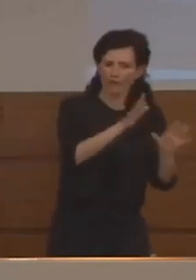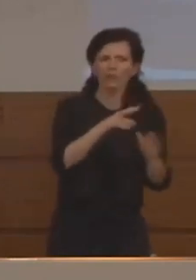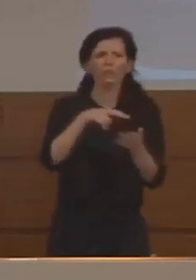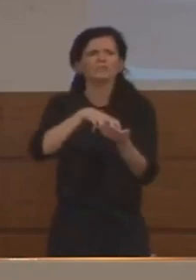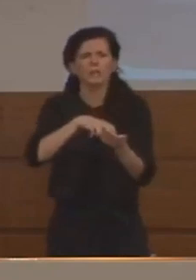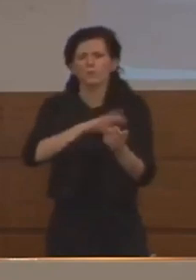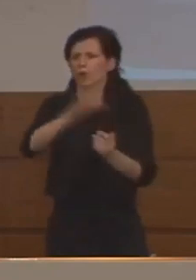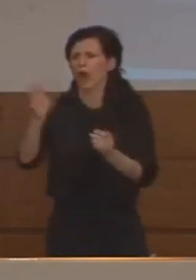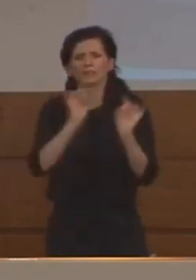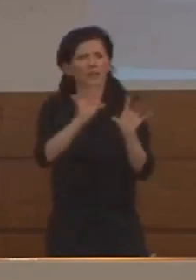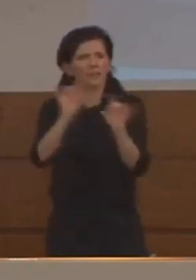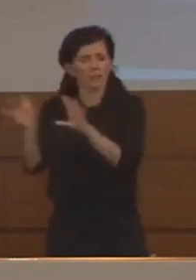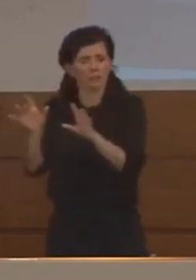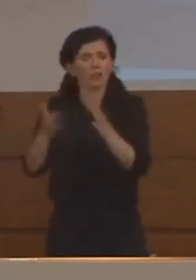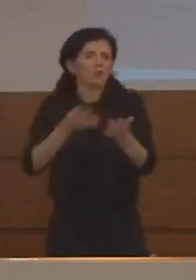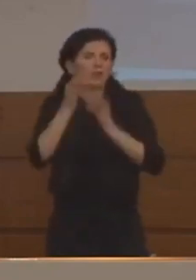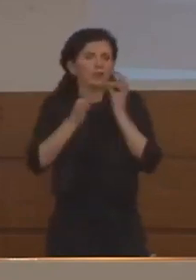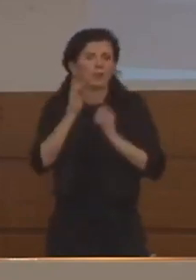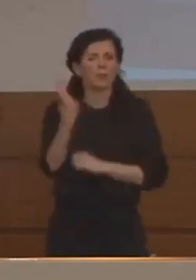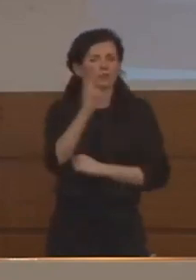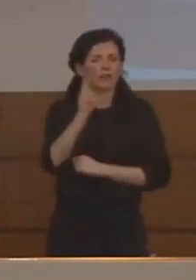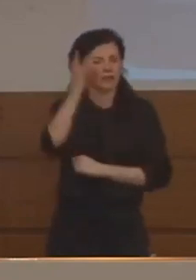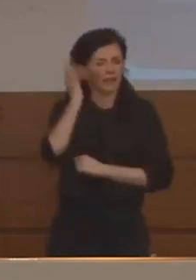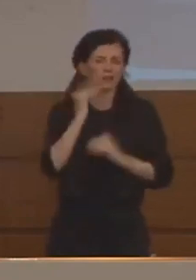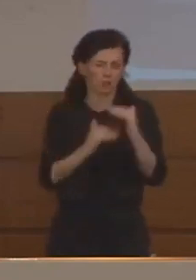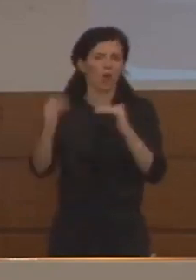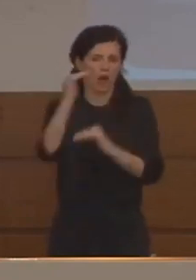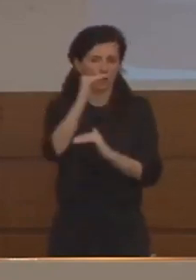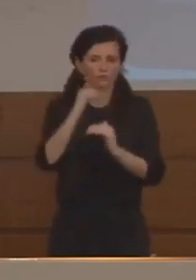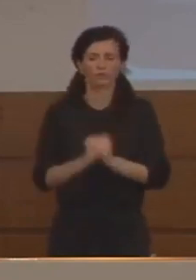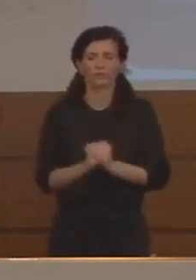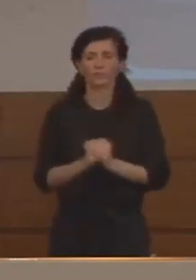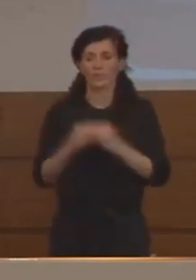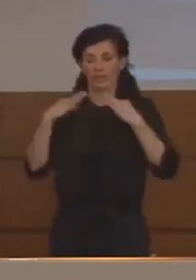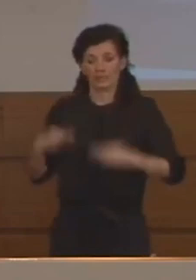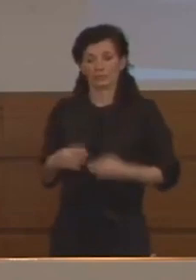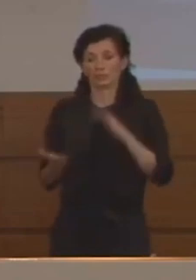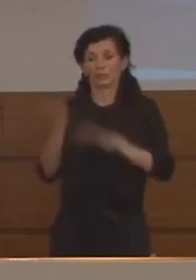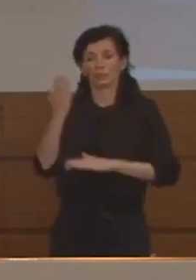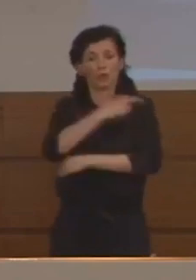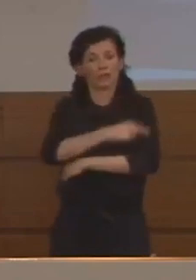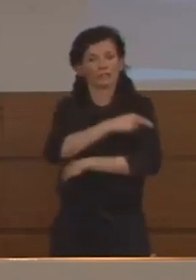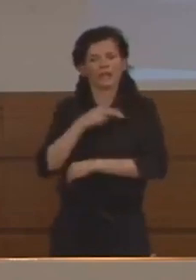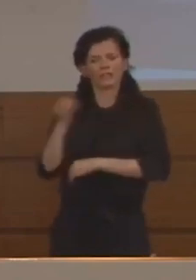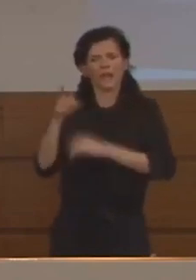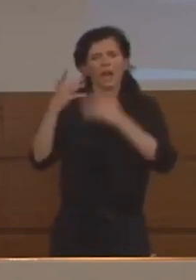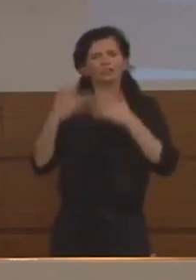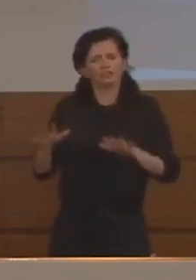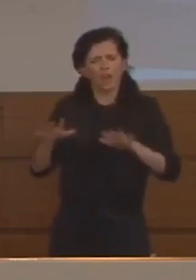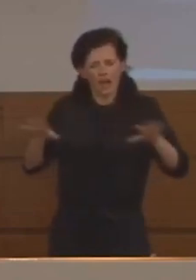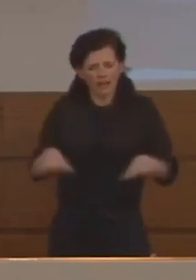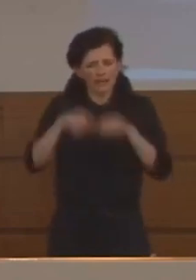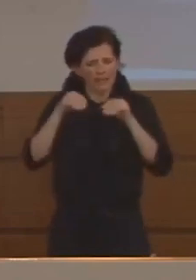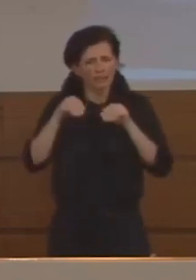per cui la mortalità è molto alta per questo motivo l'istituto superiore di sanità ha cominciato fin dai primissimi giorni